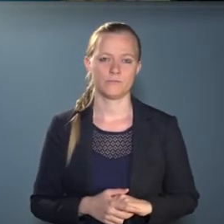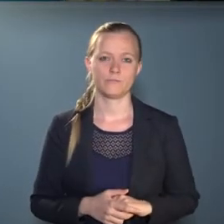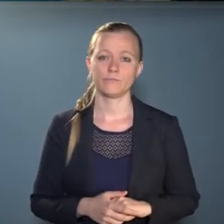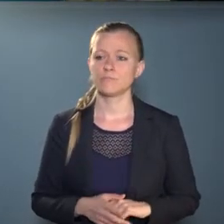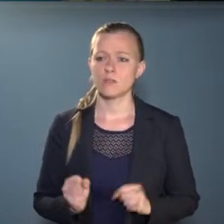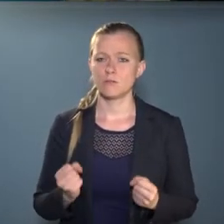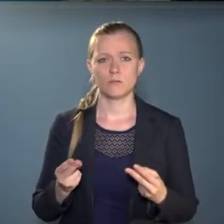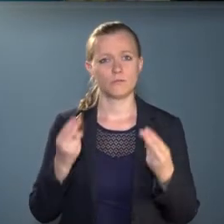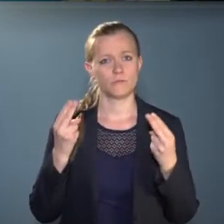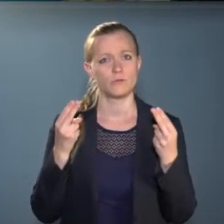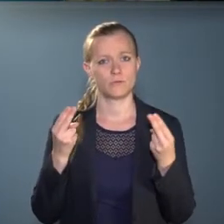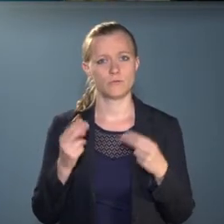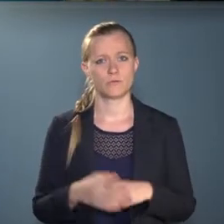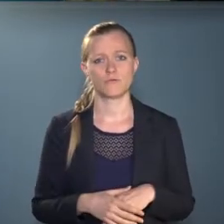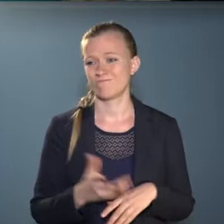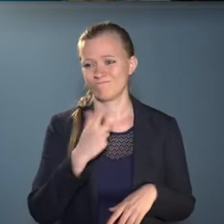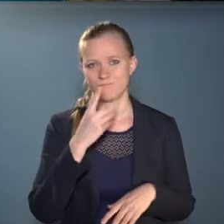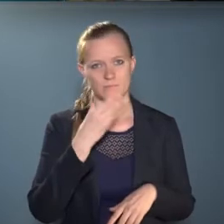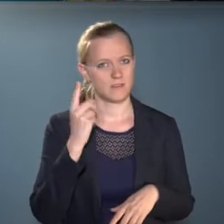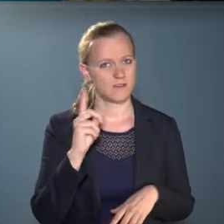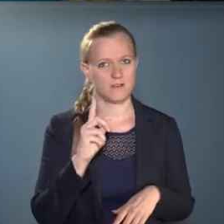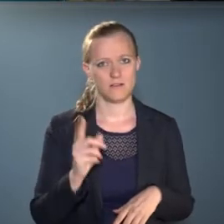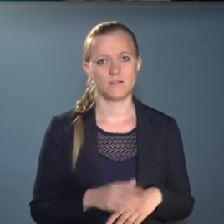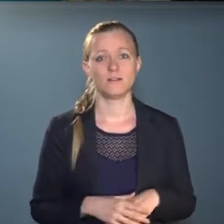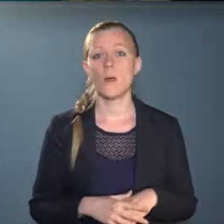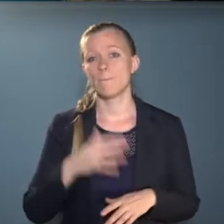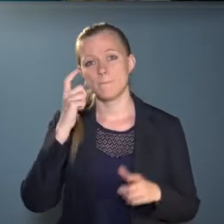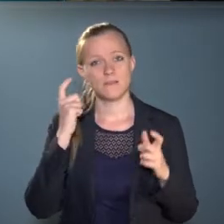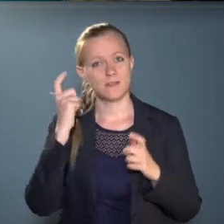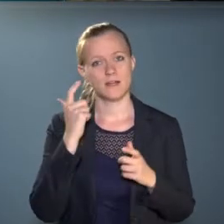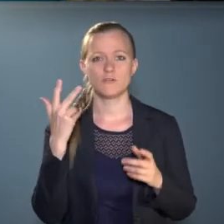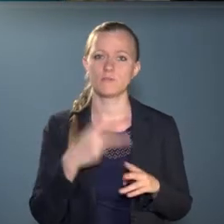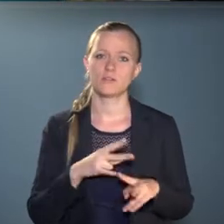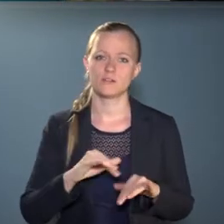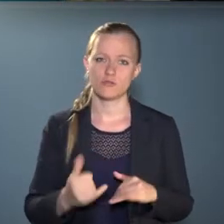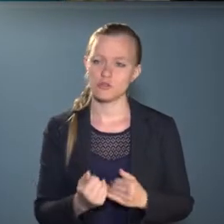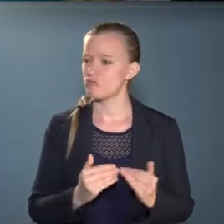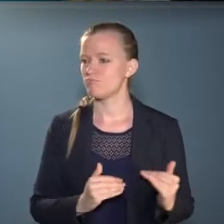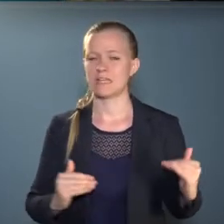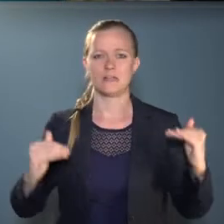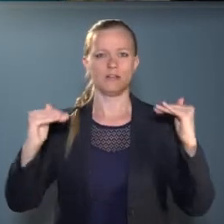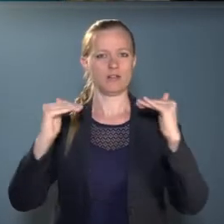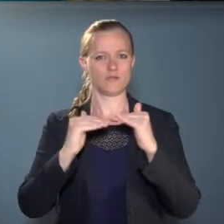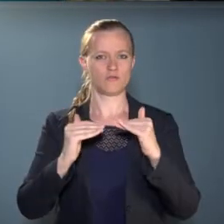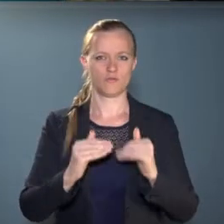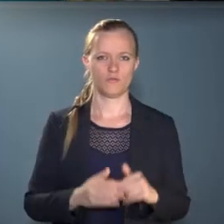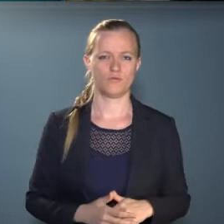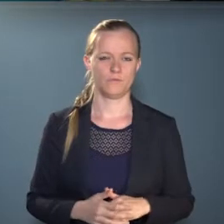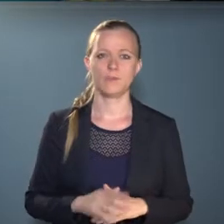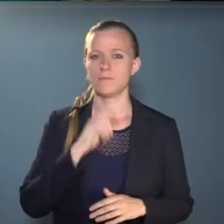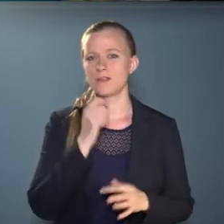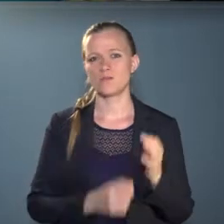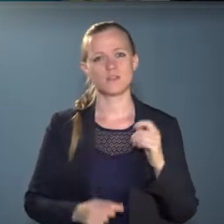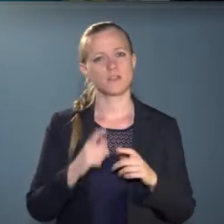nagyon-nagyon fontos, hisz ne felejtsük el, hogy a mentális betegségekkel is toppon vagyunk, és ebben sajnos Magyarország